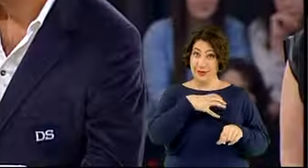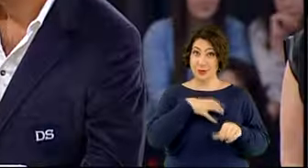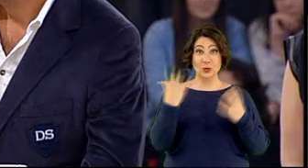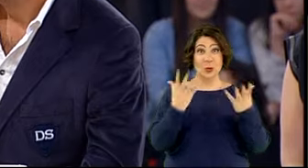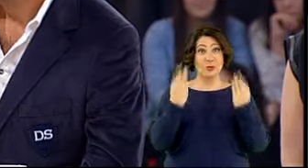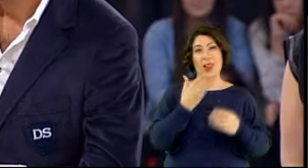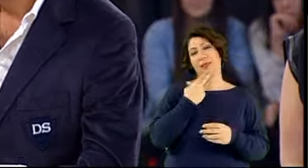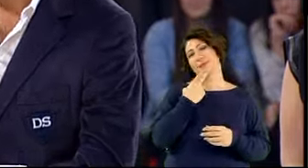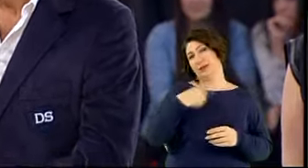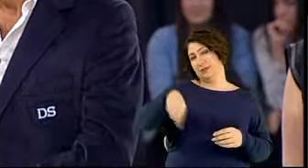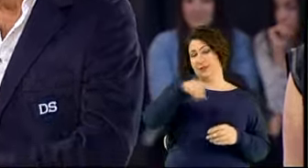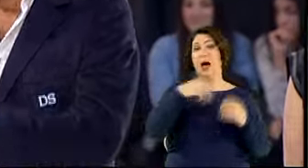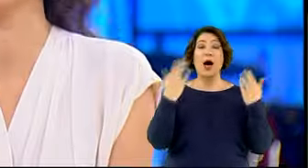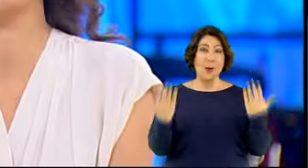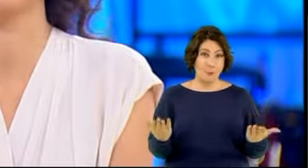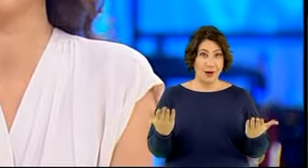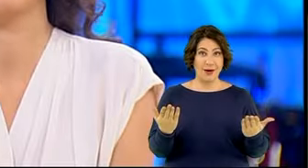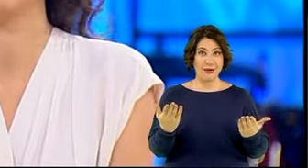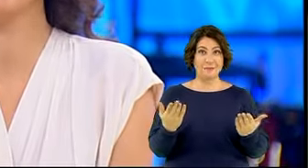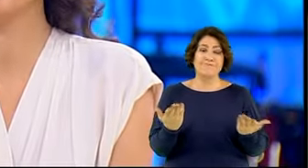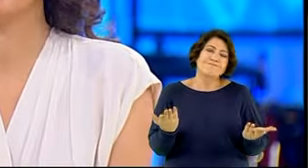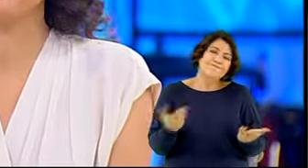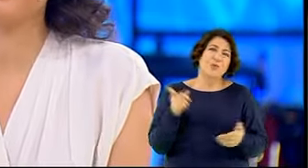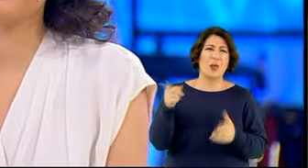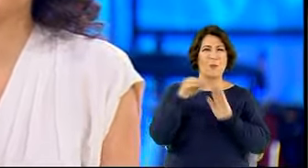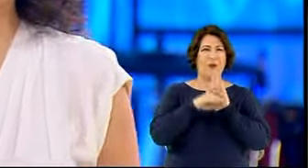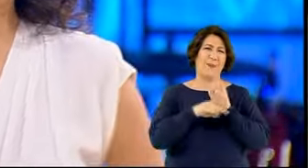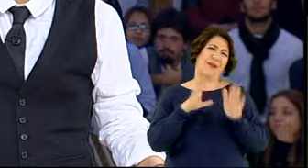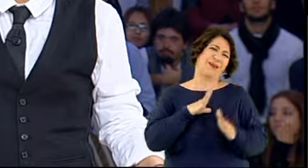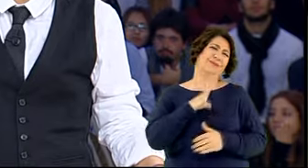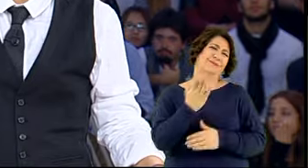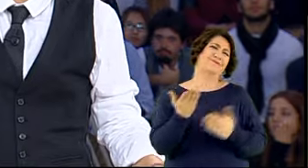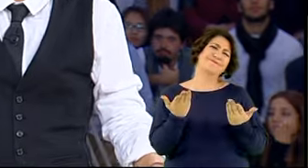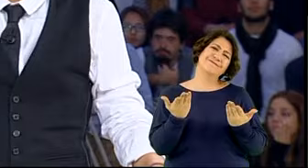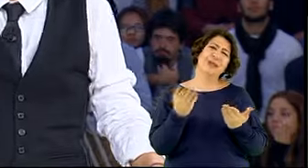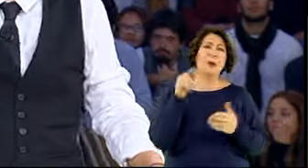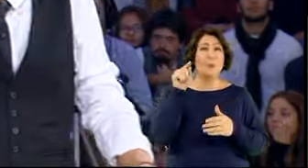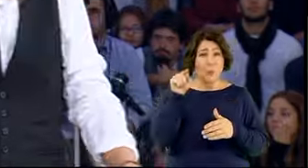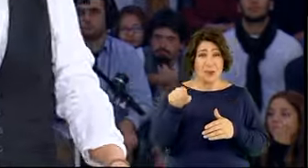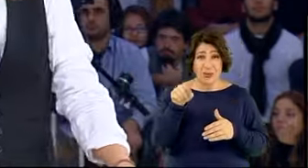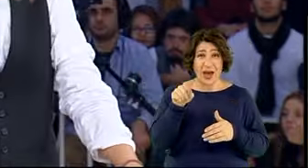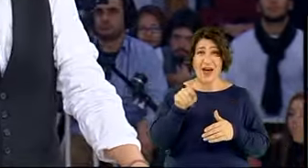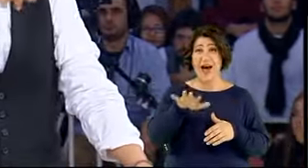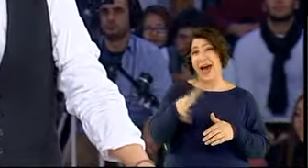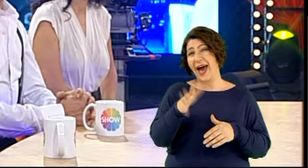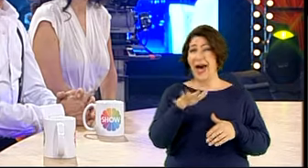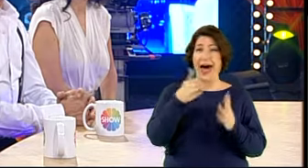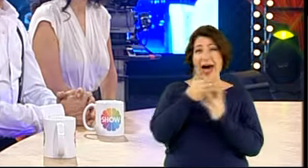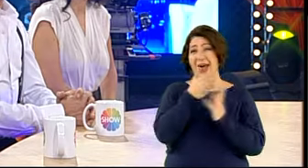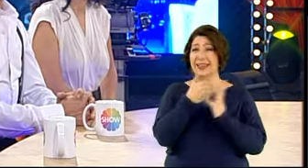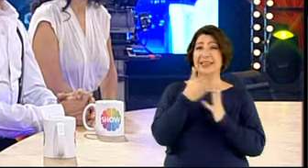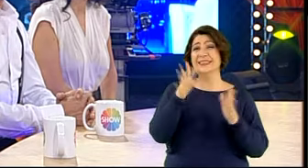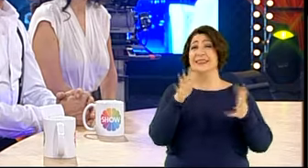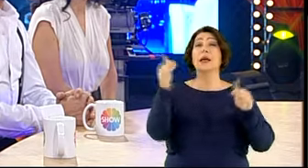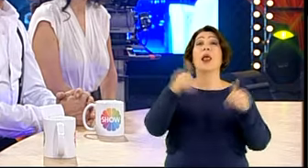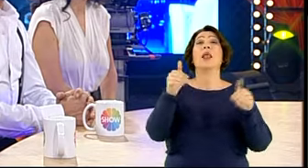güzel hanımlarsınız. Ama yani bir de böyle programlar var. Böyle program. Ve bunlar arada sizin gibi arada sırada